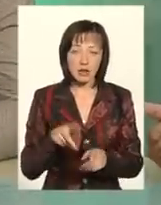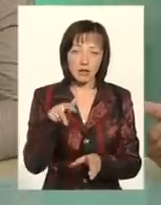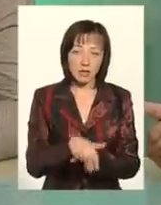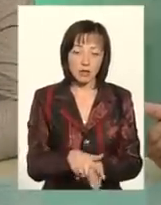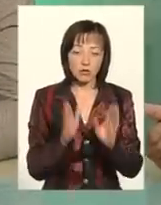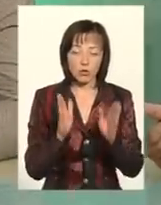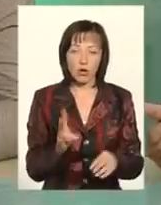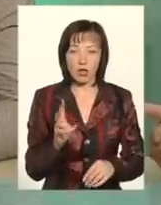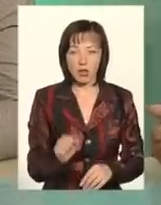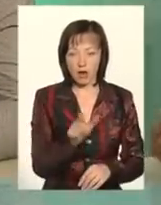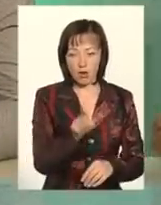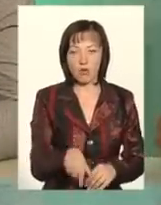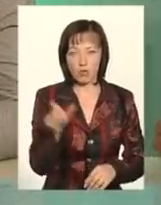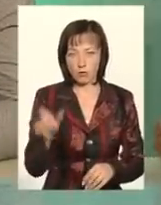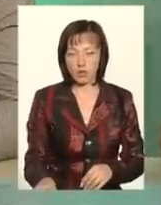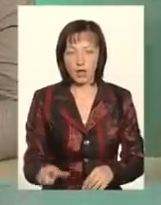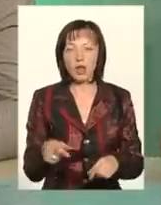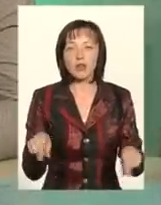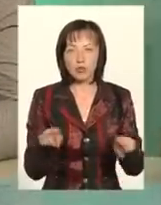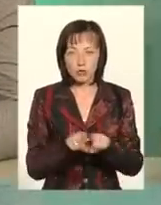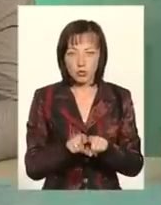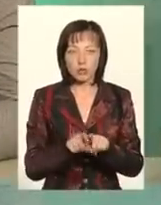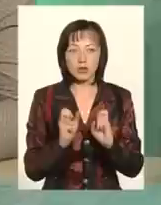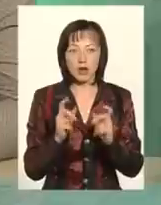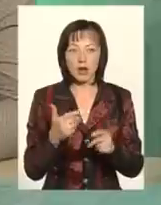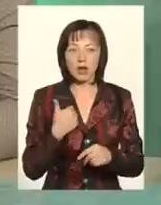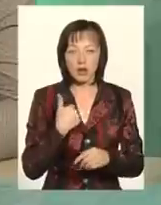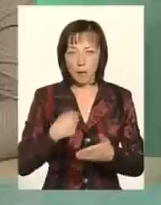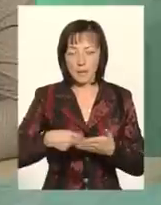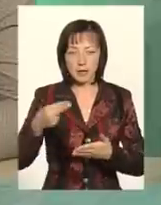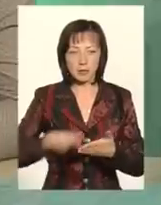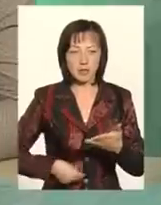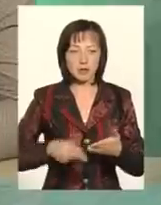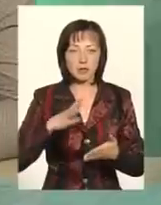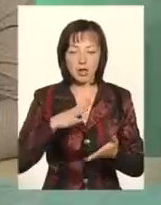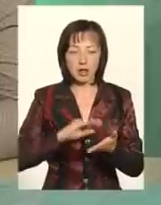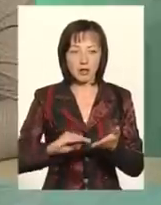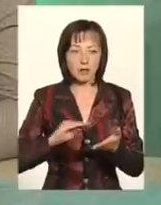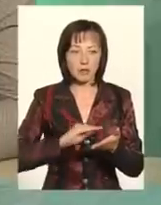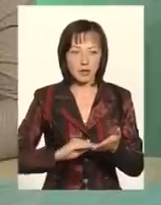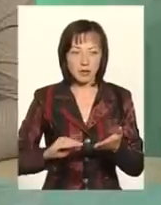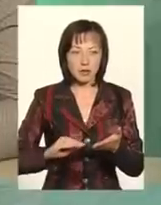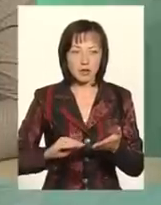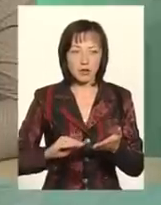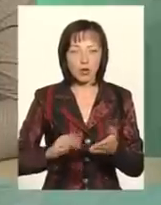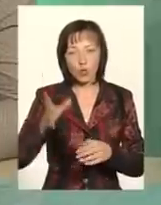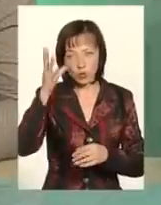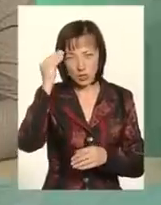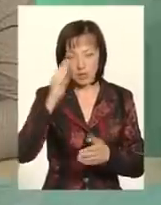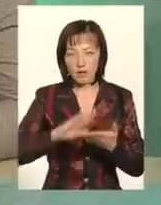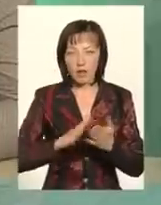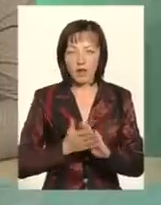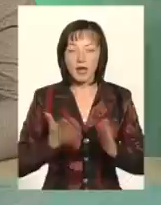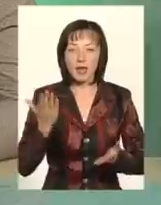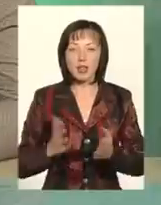легли только лишь на нас хотя тот же договор вот когда я подписывал там было написано Они ушли в договоре что Если